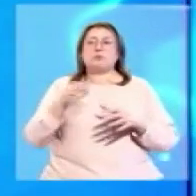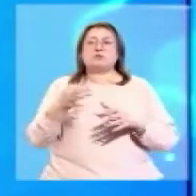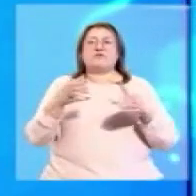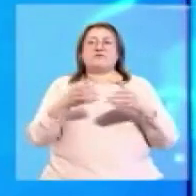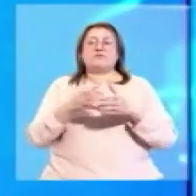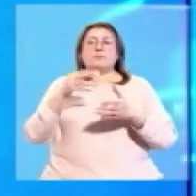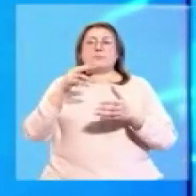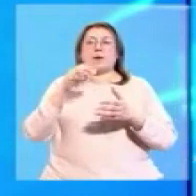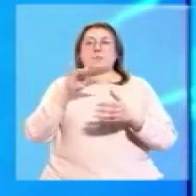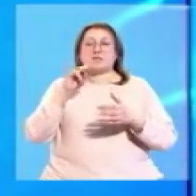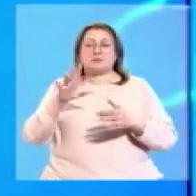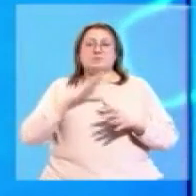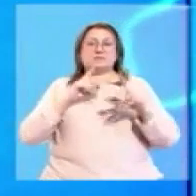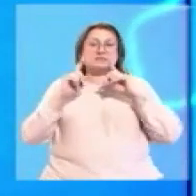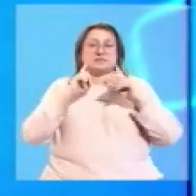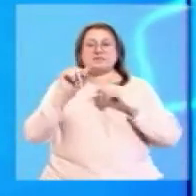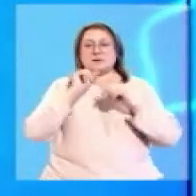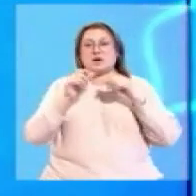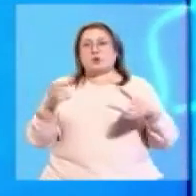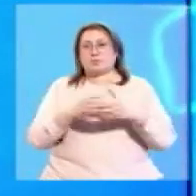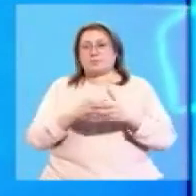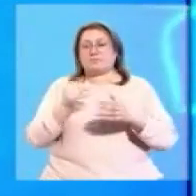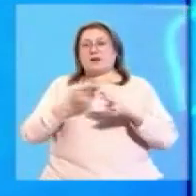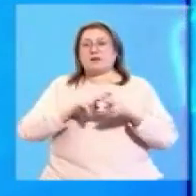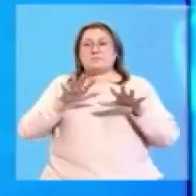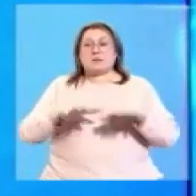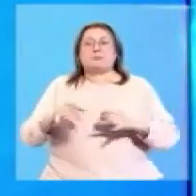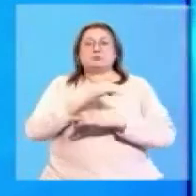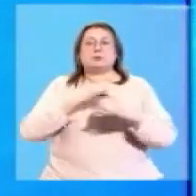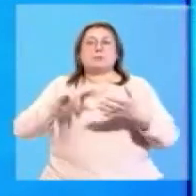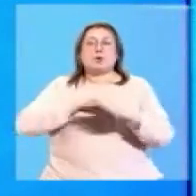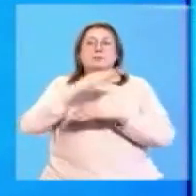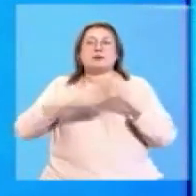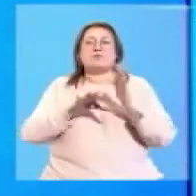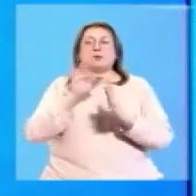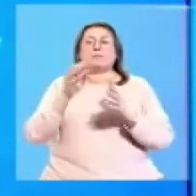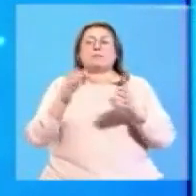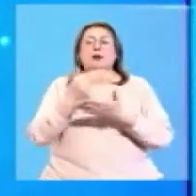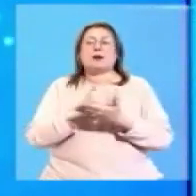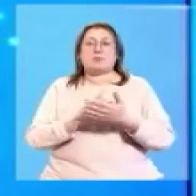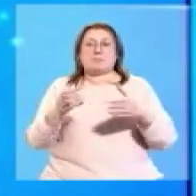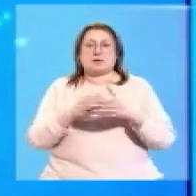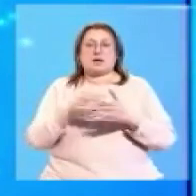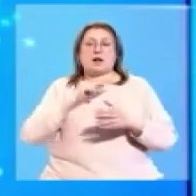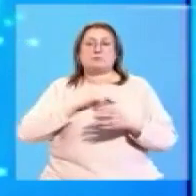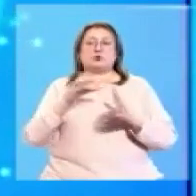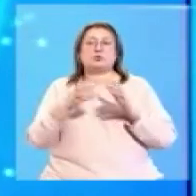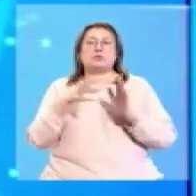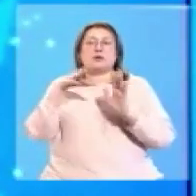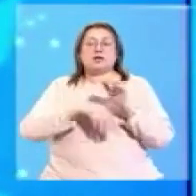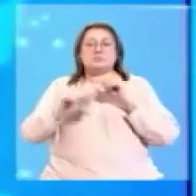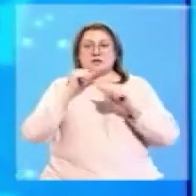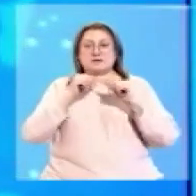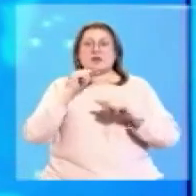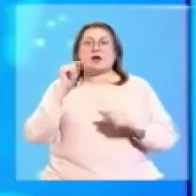филиале партии «Аманат» состоялось заседание экспертной группы, на котором обсудили проект предвыборной программы партии. В рабочую группу вошли